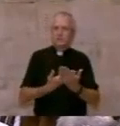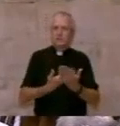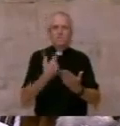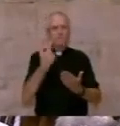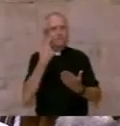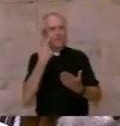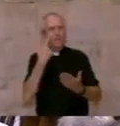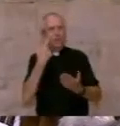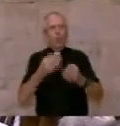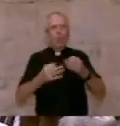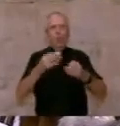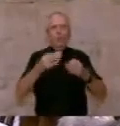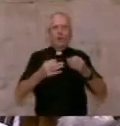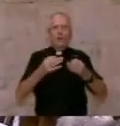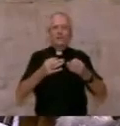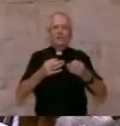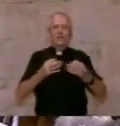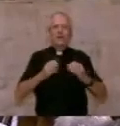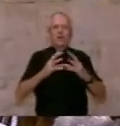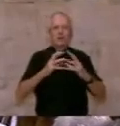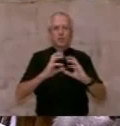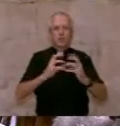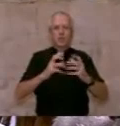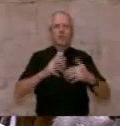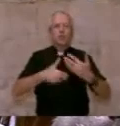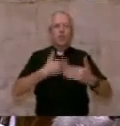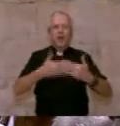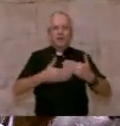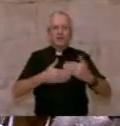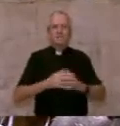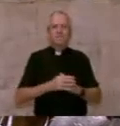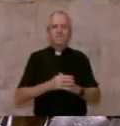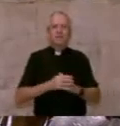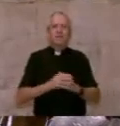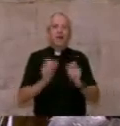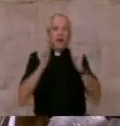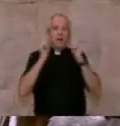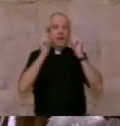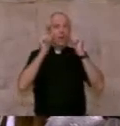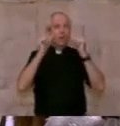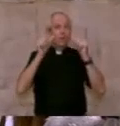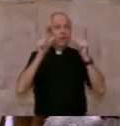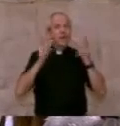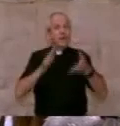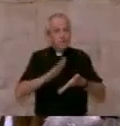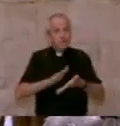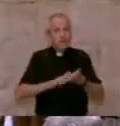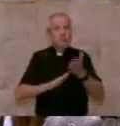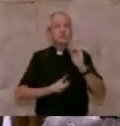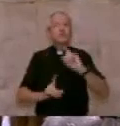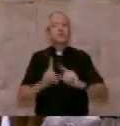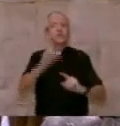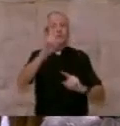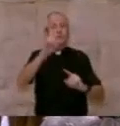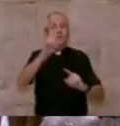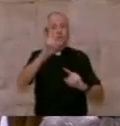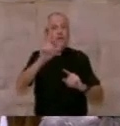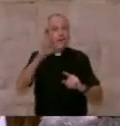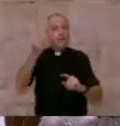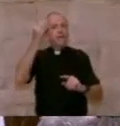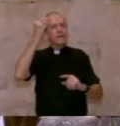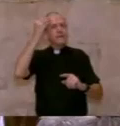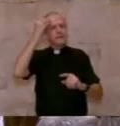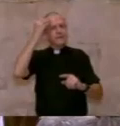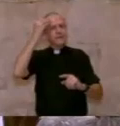beatos. Que es un método RIE, diu ell. Reconèixer, el pas de Déu, interpretar reconocer i